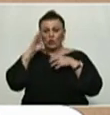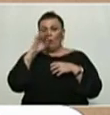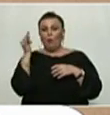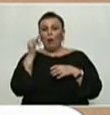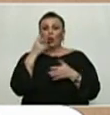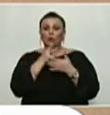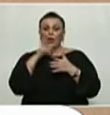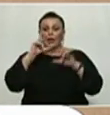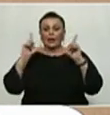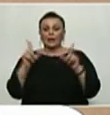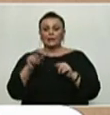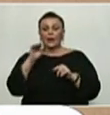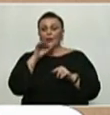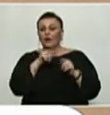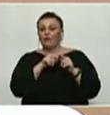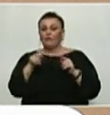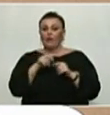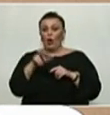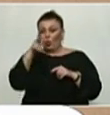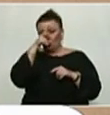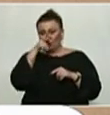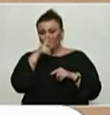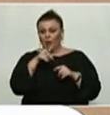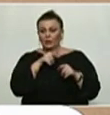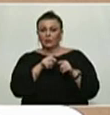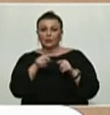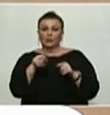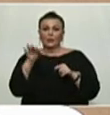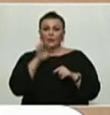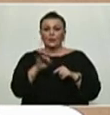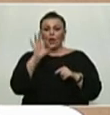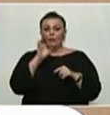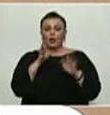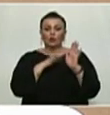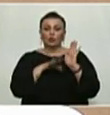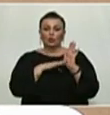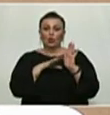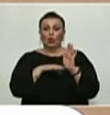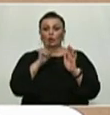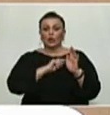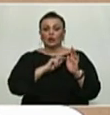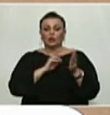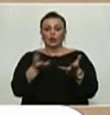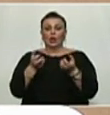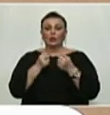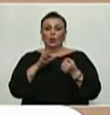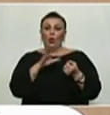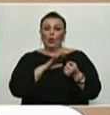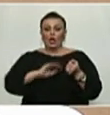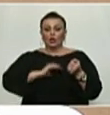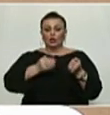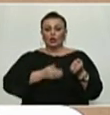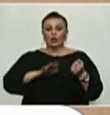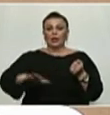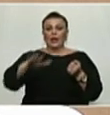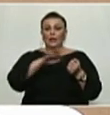və qısa bir müddət ərzində, cəmi 3 aylıq dövr ərzində 590 işə götürən yəni